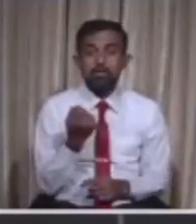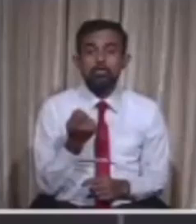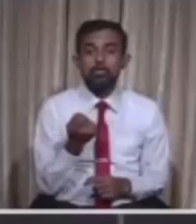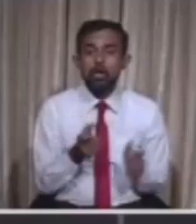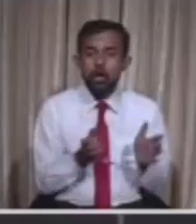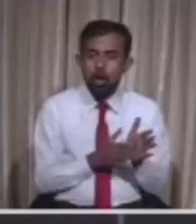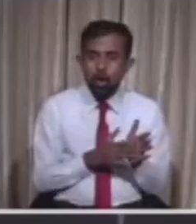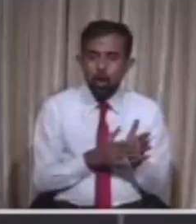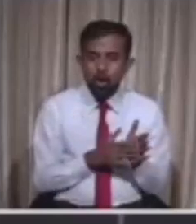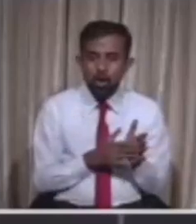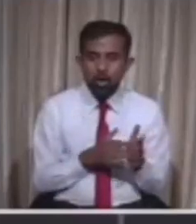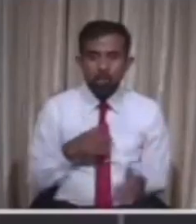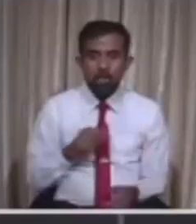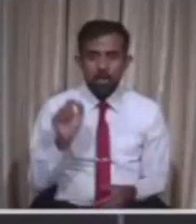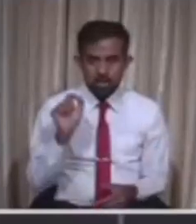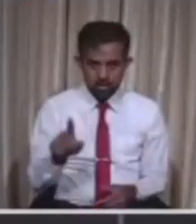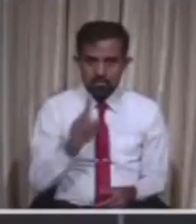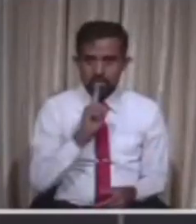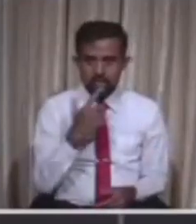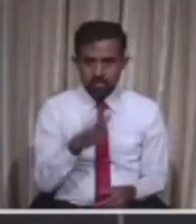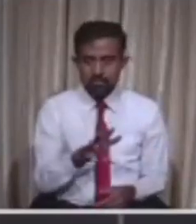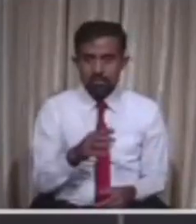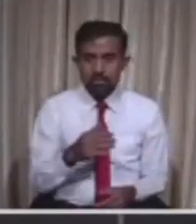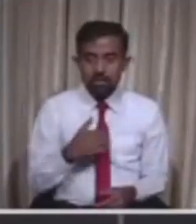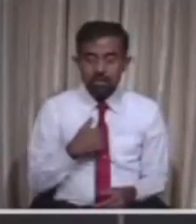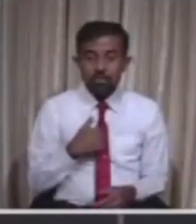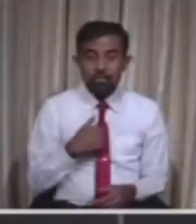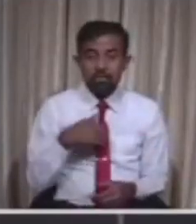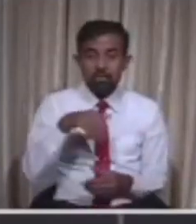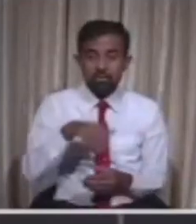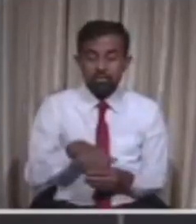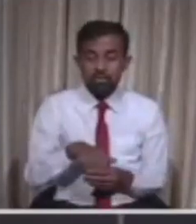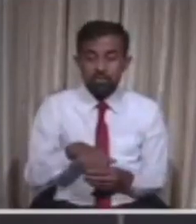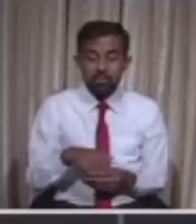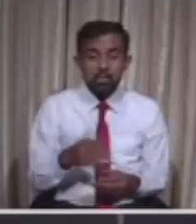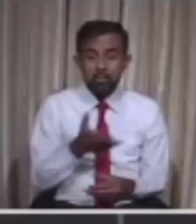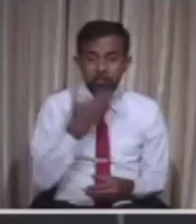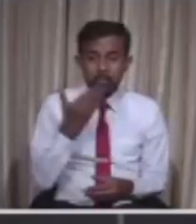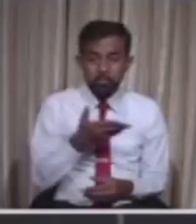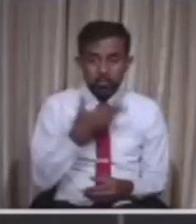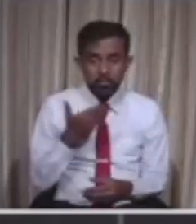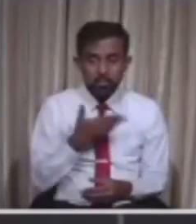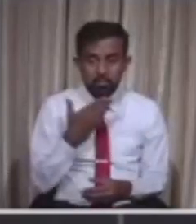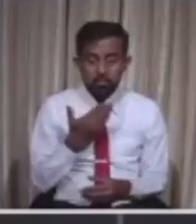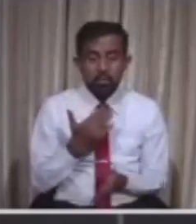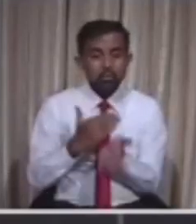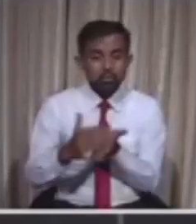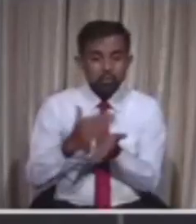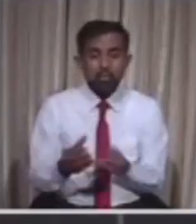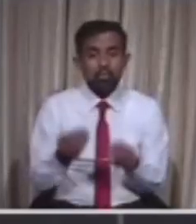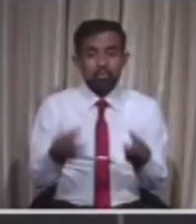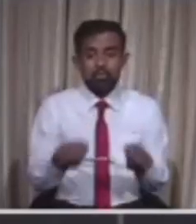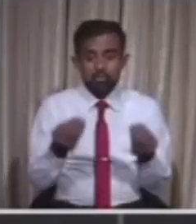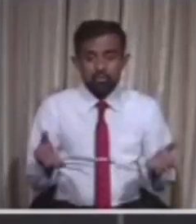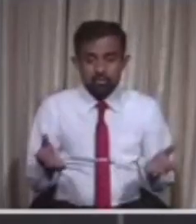සභාව අපේ නම් ඉදිරිපත් කළා තියෙනවා අපිට ඒ හරහා කළ යුතු යම් කිසි දායකත්වයක් කරන්න පුළුවන් නම්